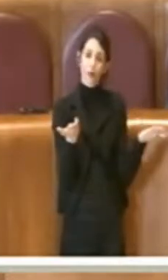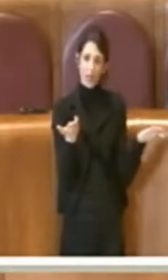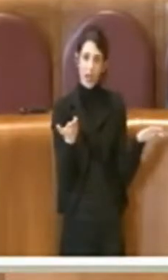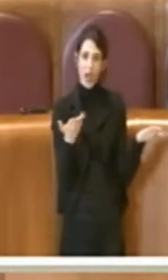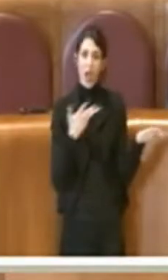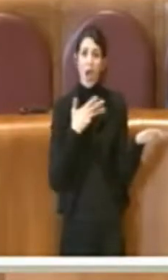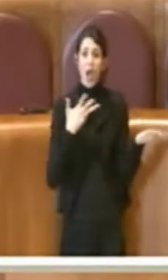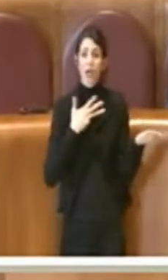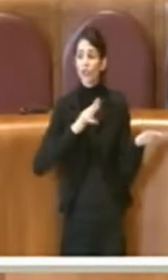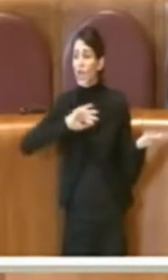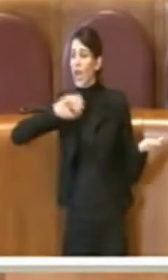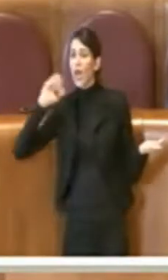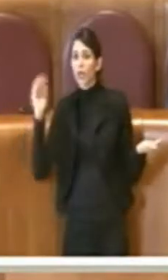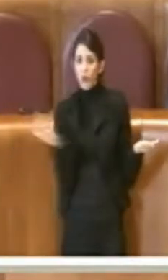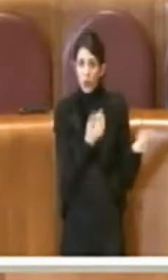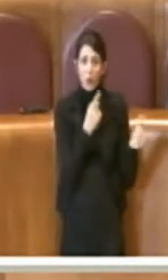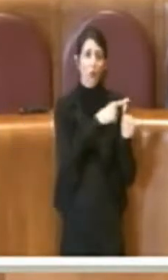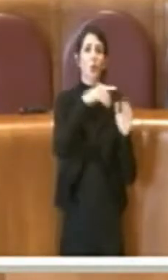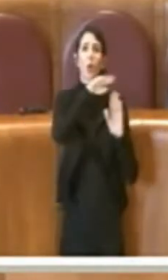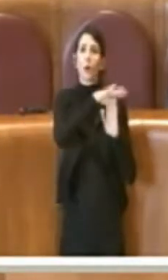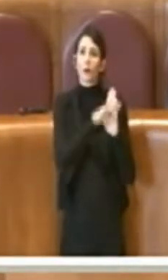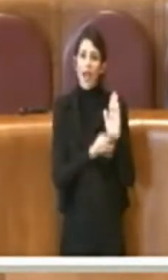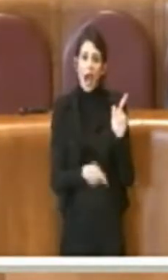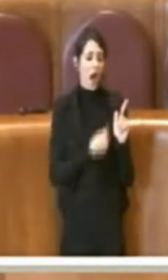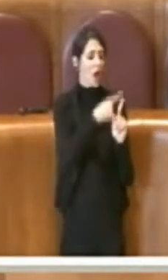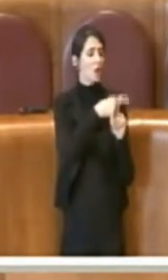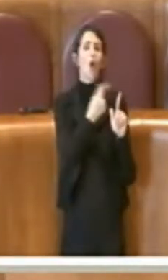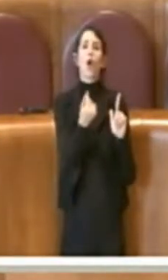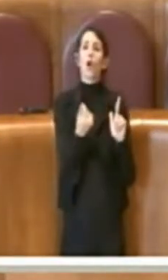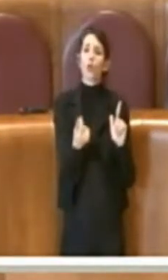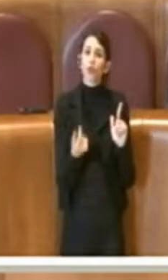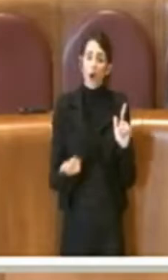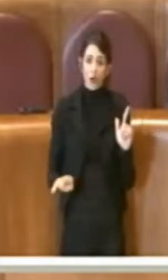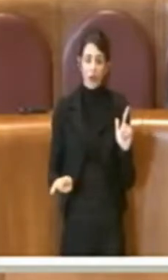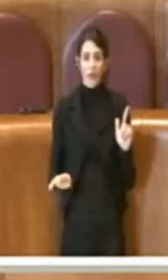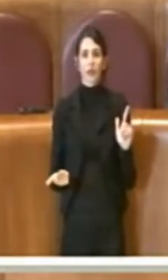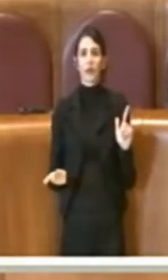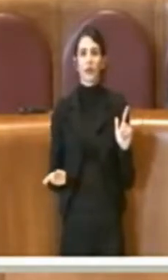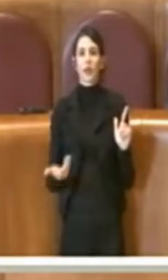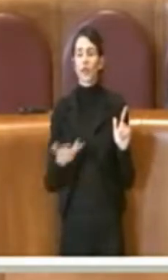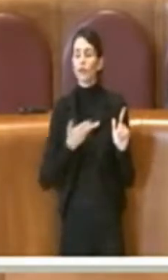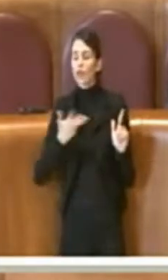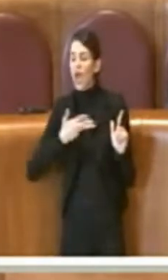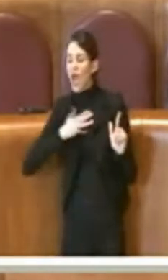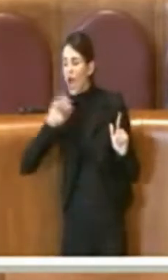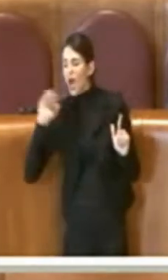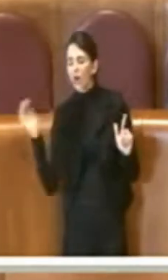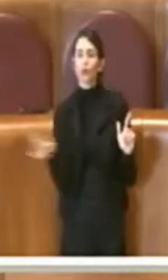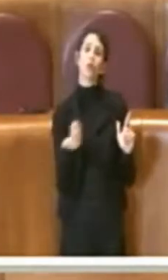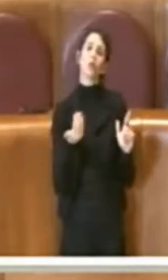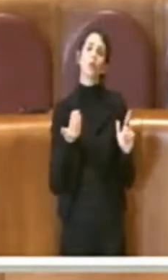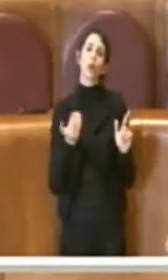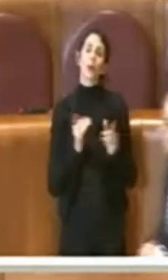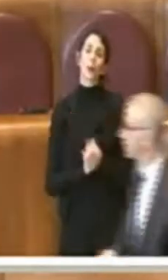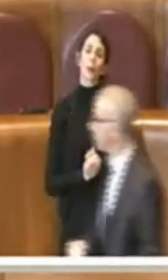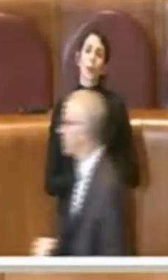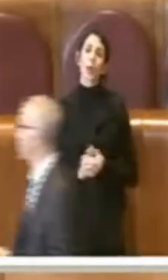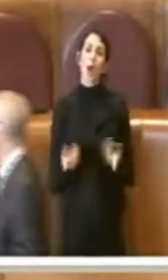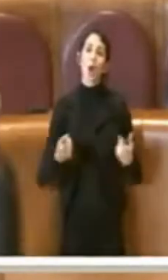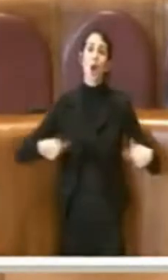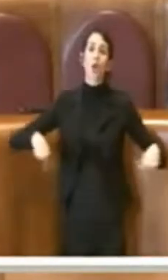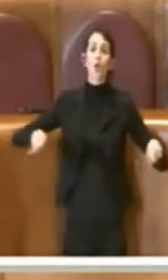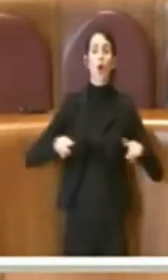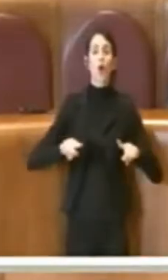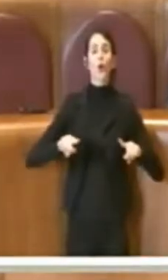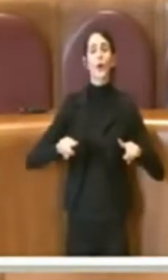tutto, esiste il piano, esistono i soldi. Noi, da quel che possiamo apprendere,